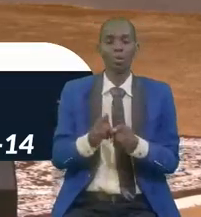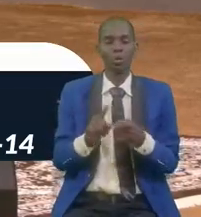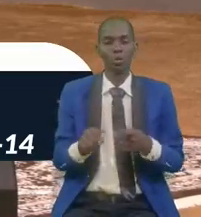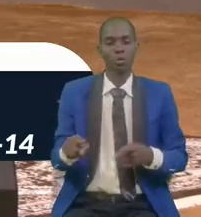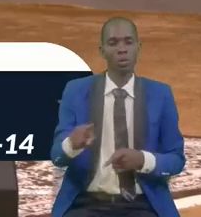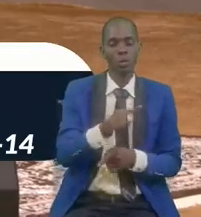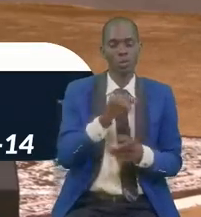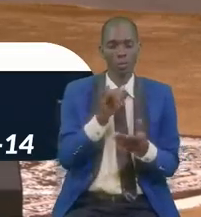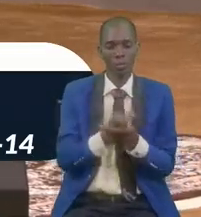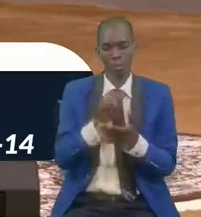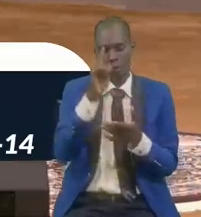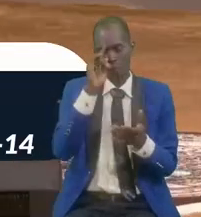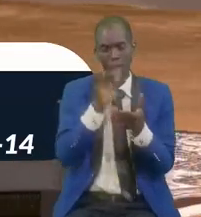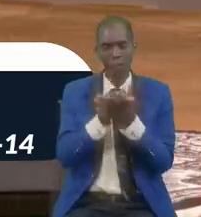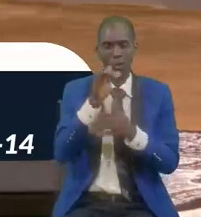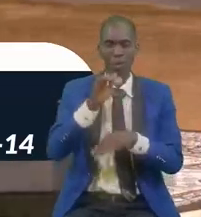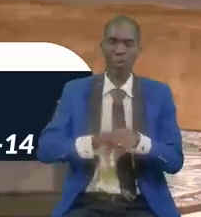Dieu.